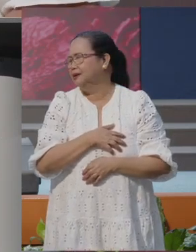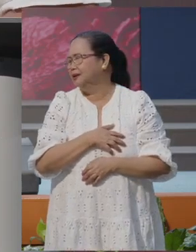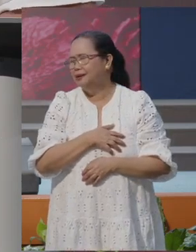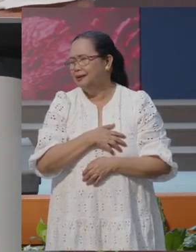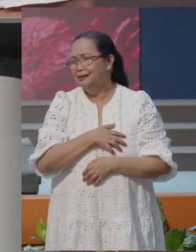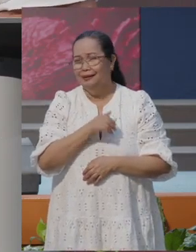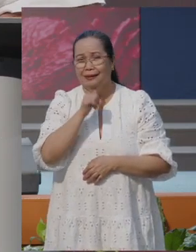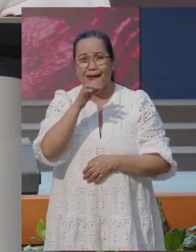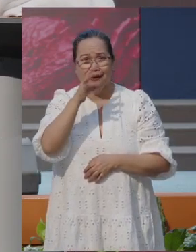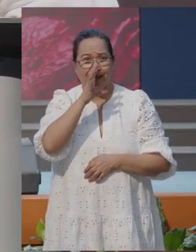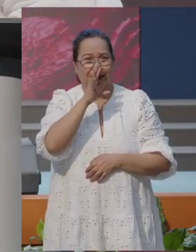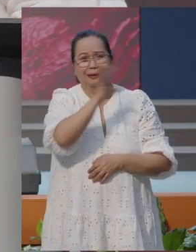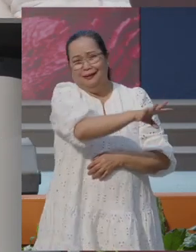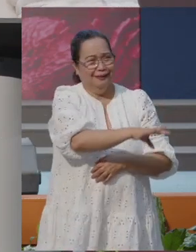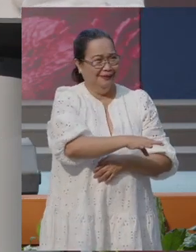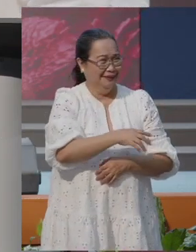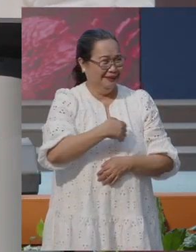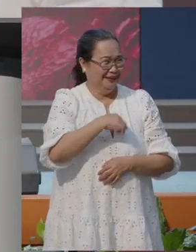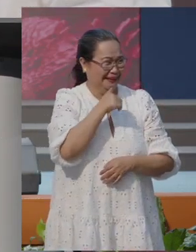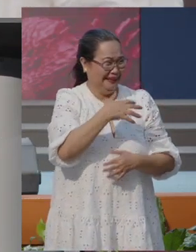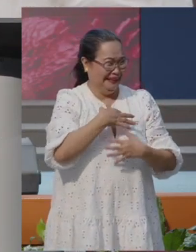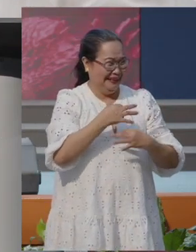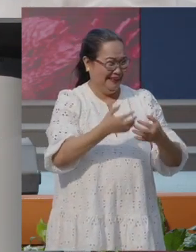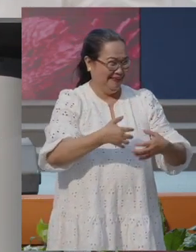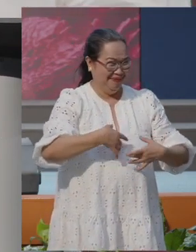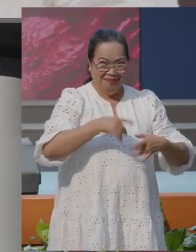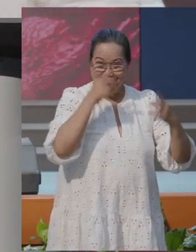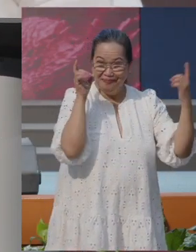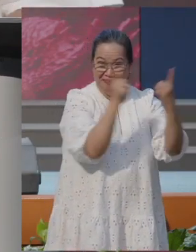kahit kailan. No?